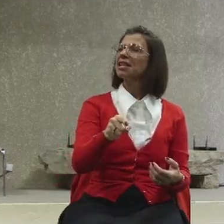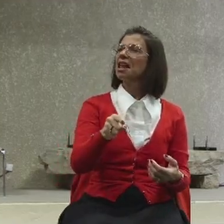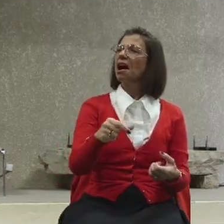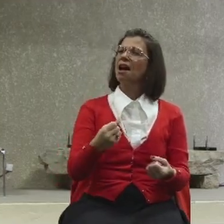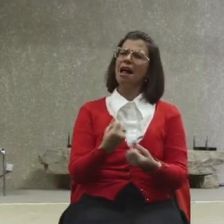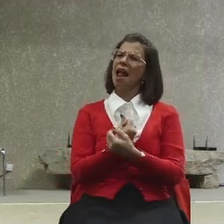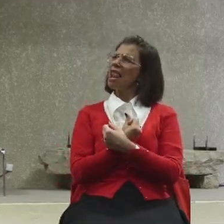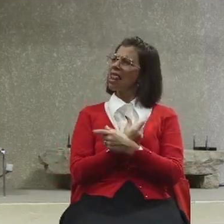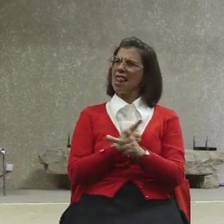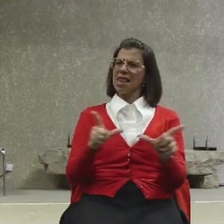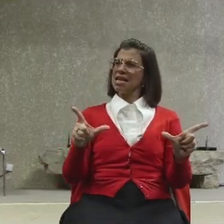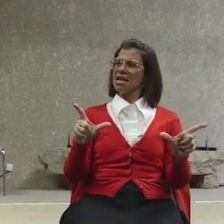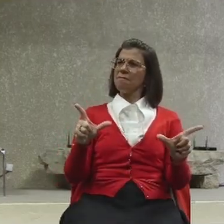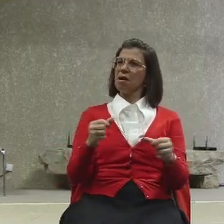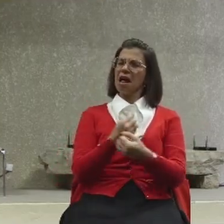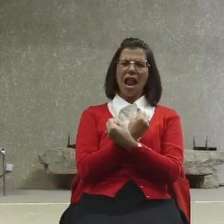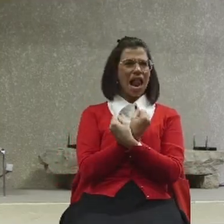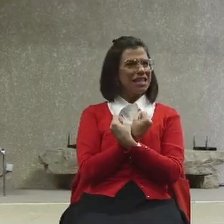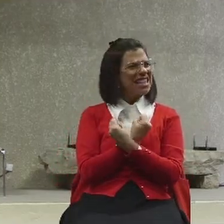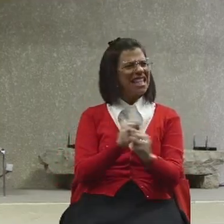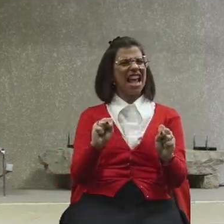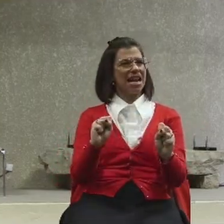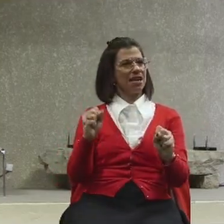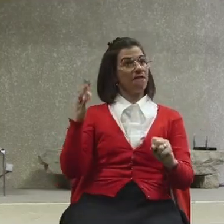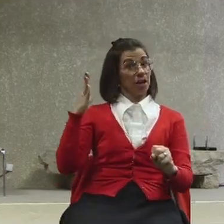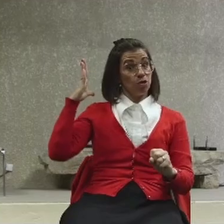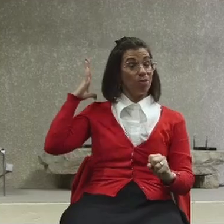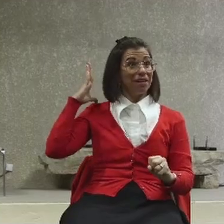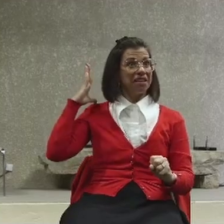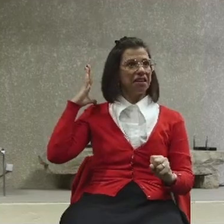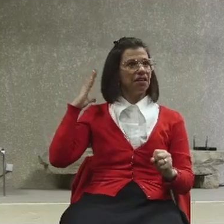de ça. Ils sont enfants de Dieu, je parle des enfants de Dieu.